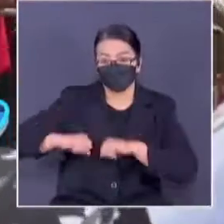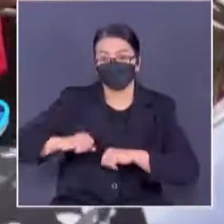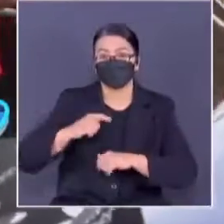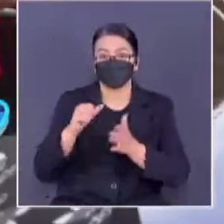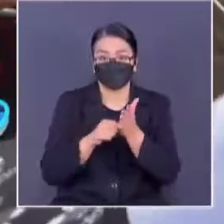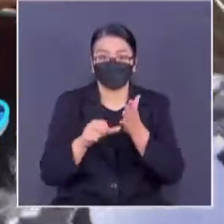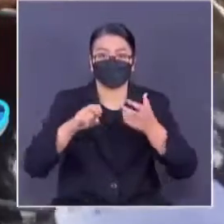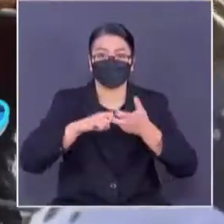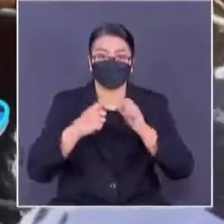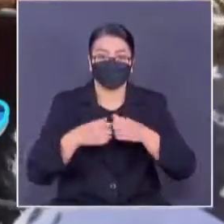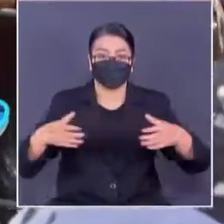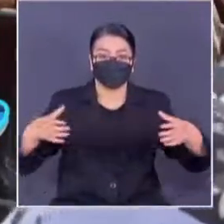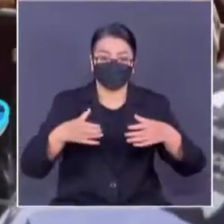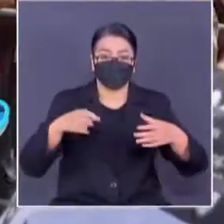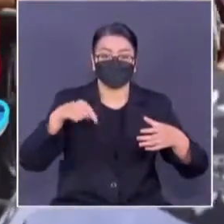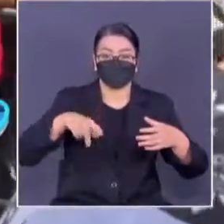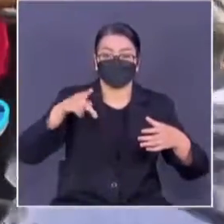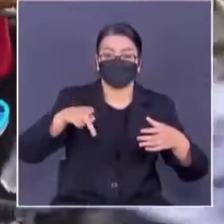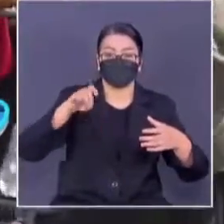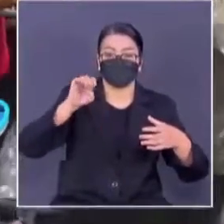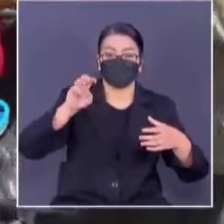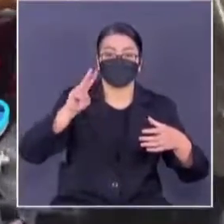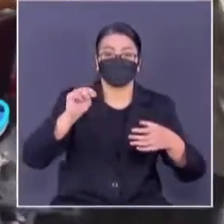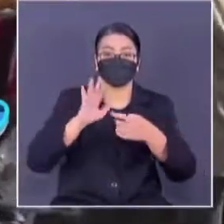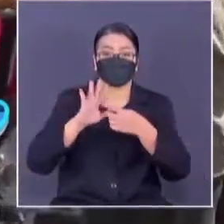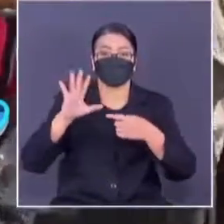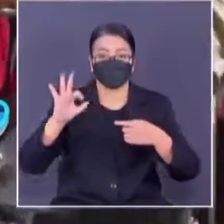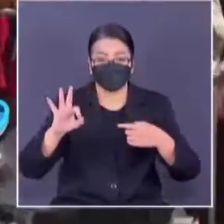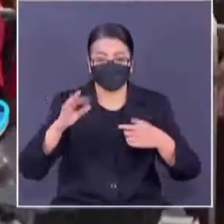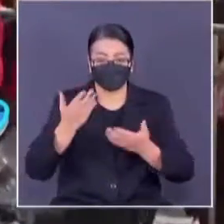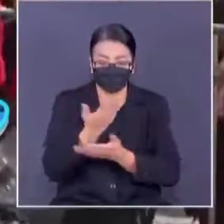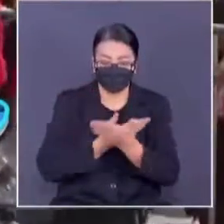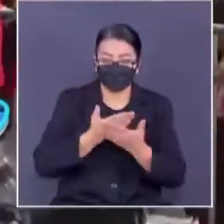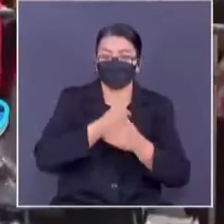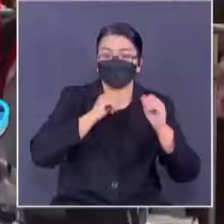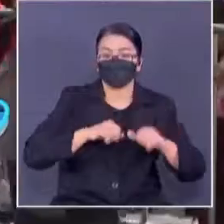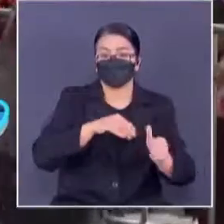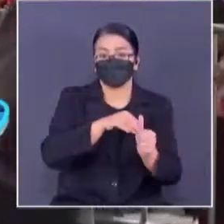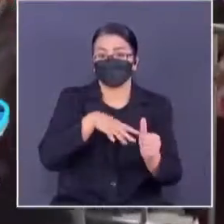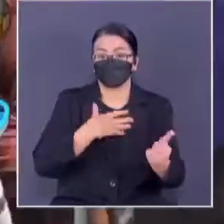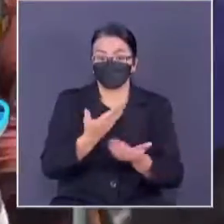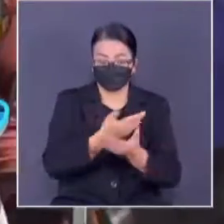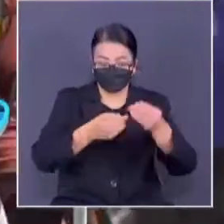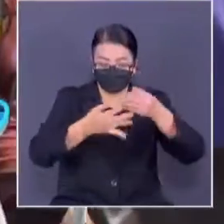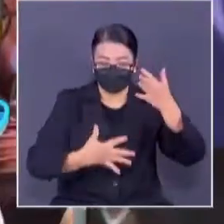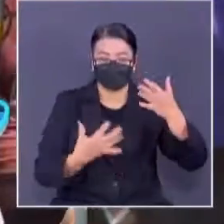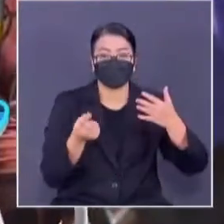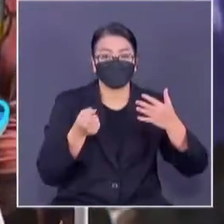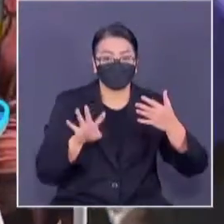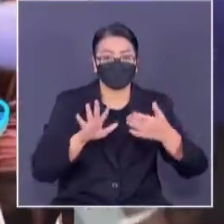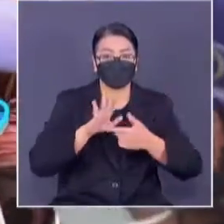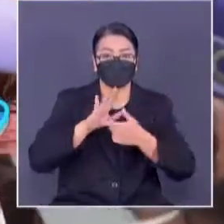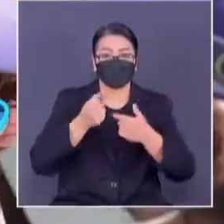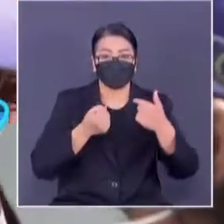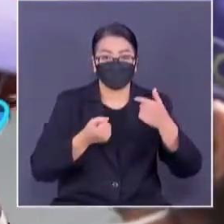ขปัญหาของกลุ่ม P-Move ตามที่คณะกรรมการแก้ไขปัญหาหารือร่วมกับแกนนำใน15กรณียกตัวอย่